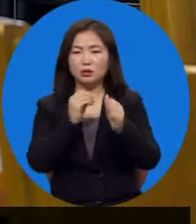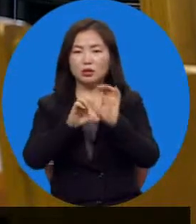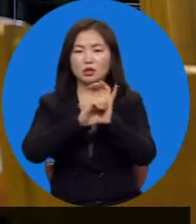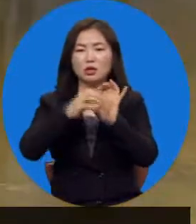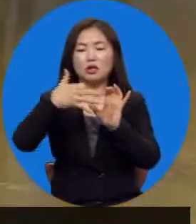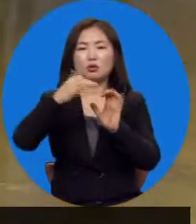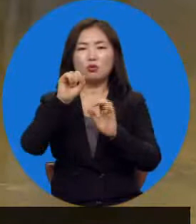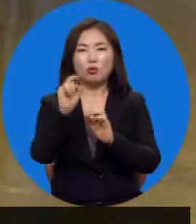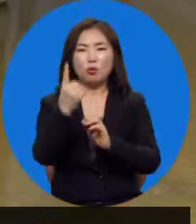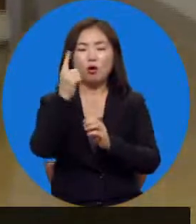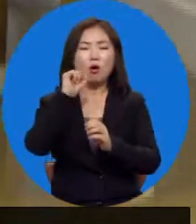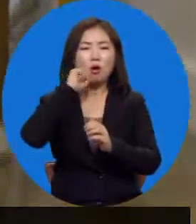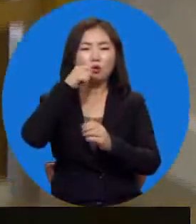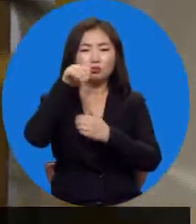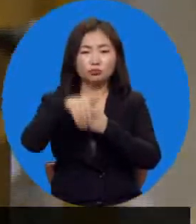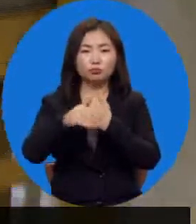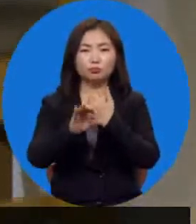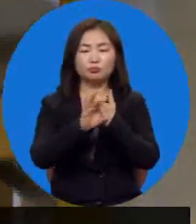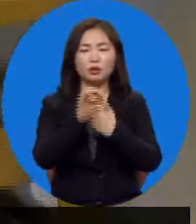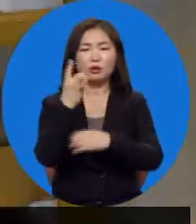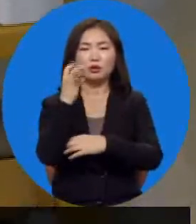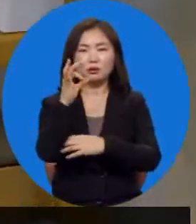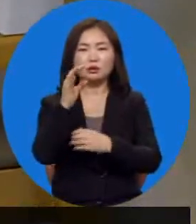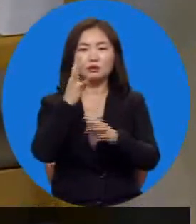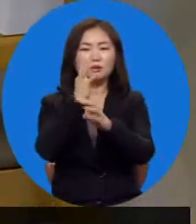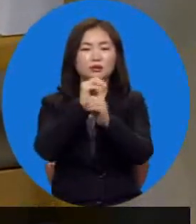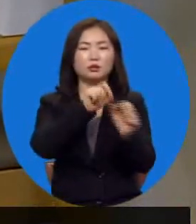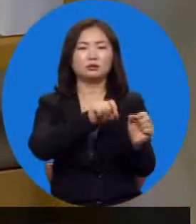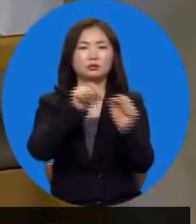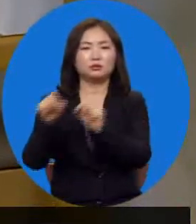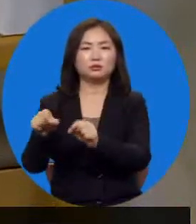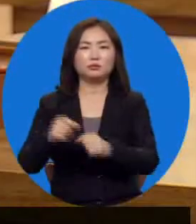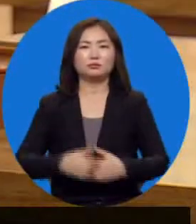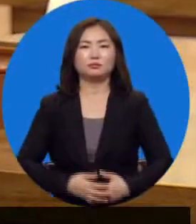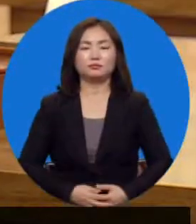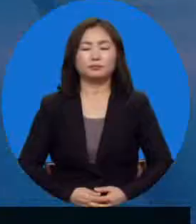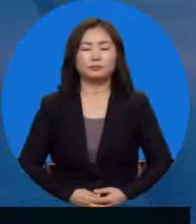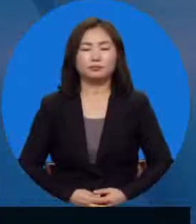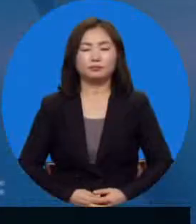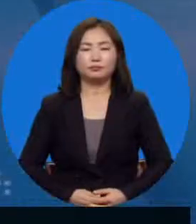일부로 어려움을 겪는다면 원금상환 길을 미루어 줍니다